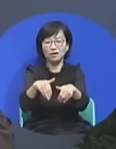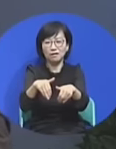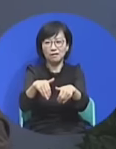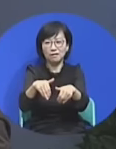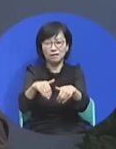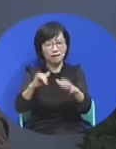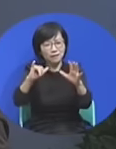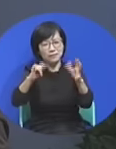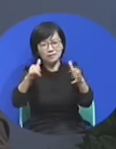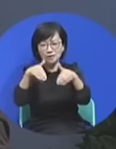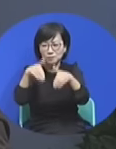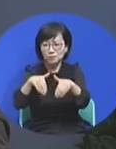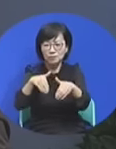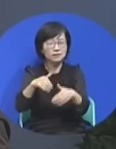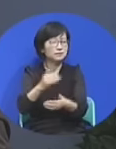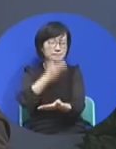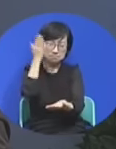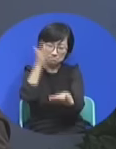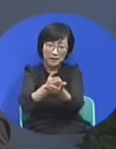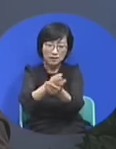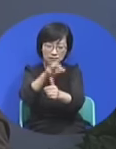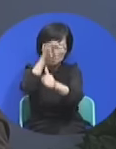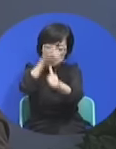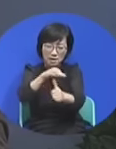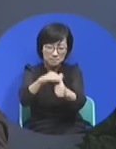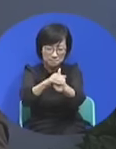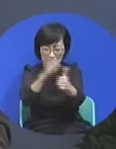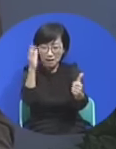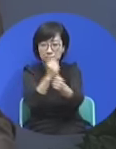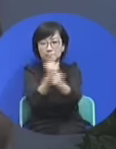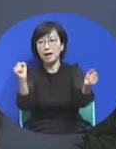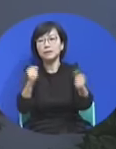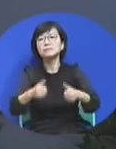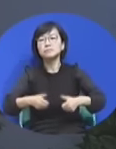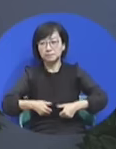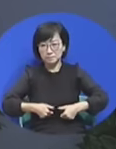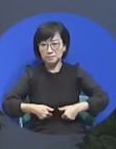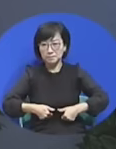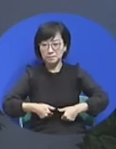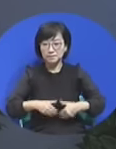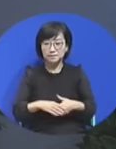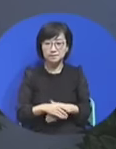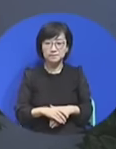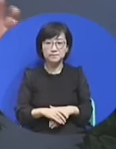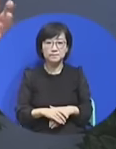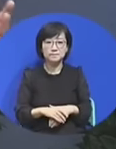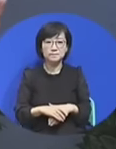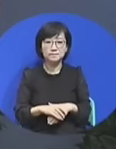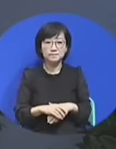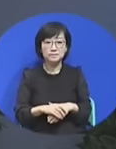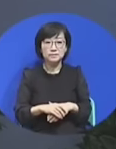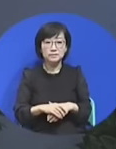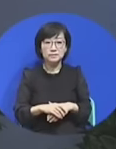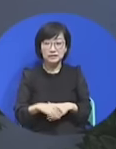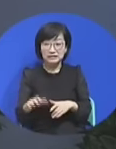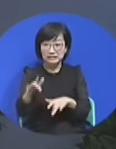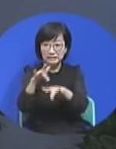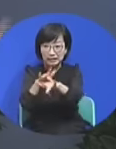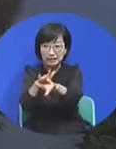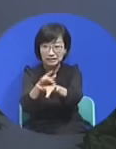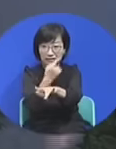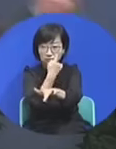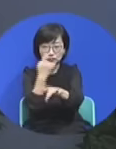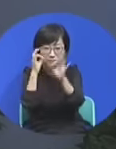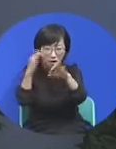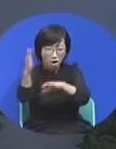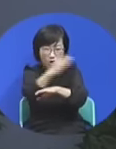enslaved to money. We are enslaved to the world. We must come out from that enslavement. 여러분 눈에 안 보이게 말이죠. 이 흑암 세력이 여러분 잡고 있는데